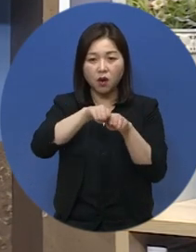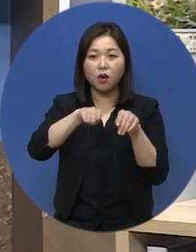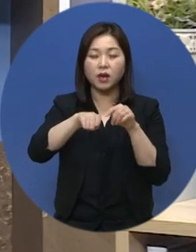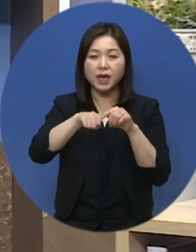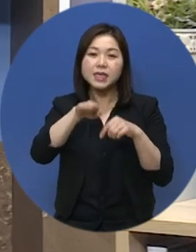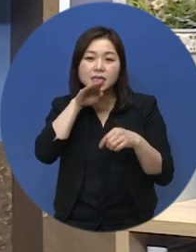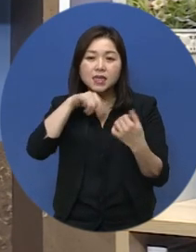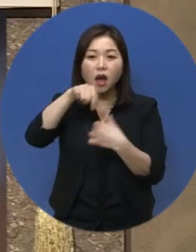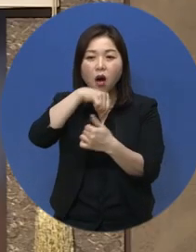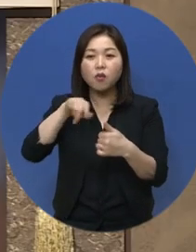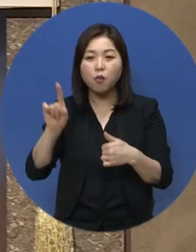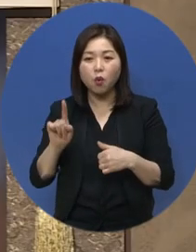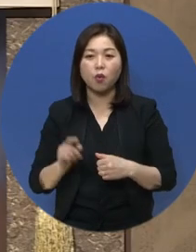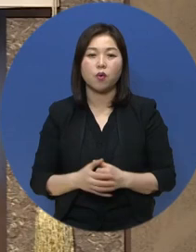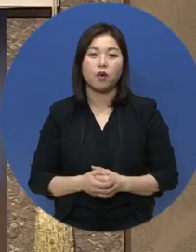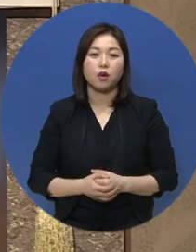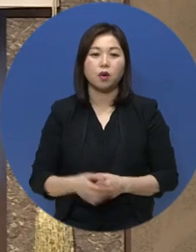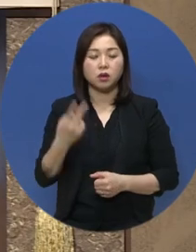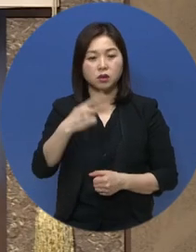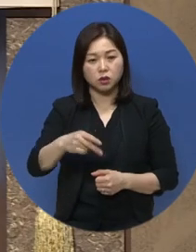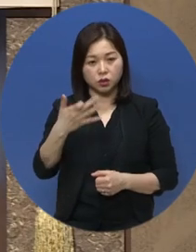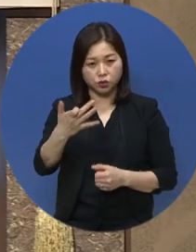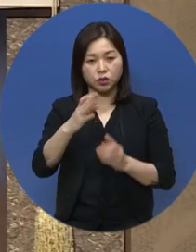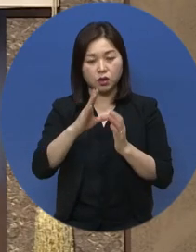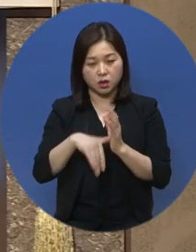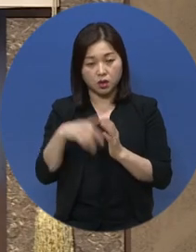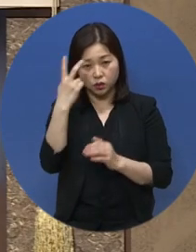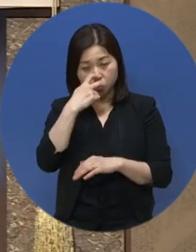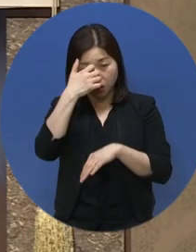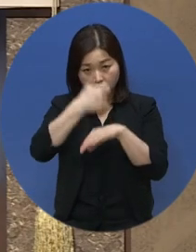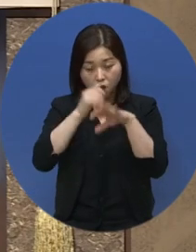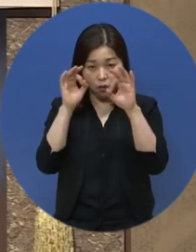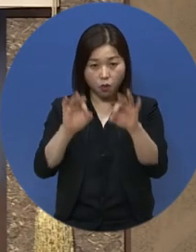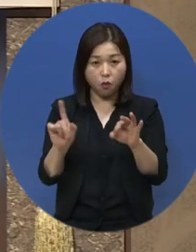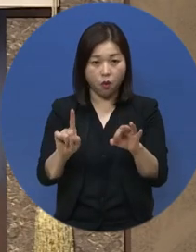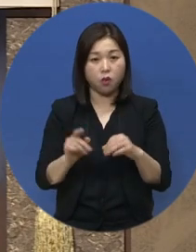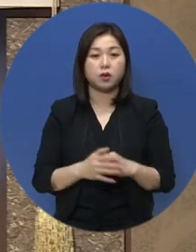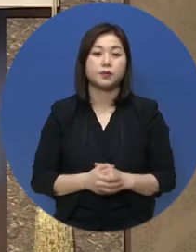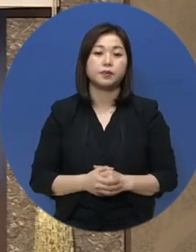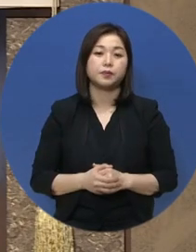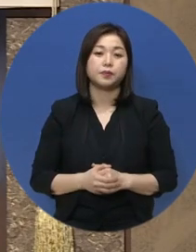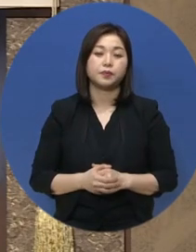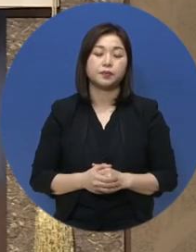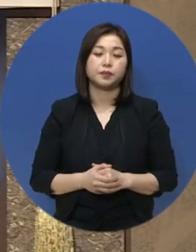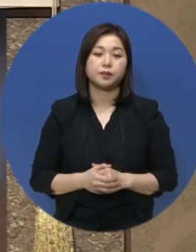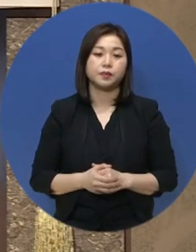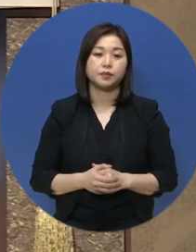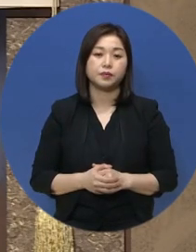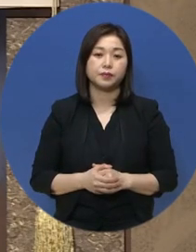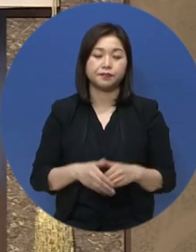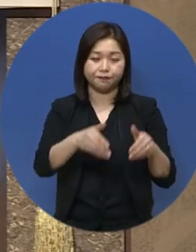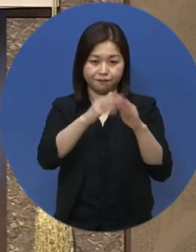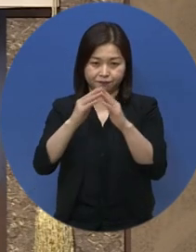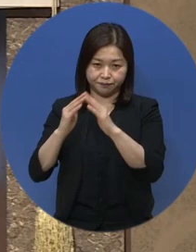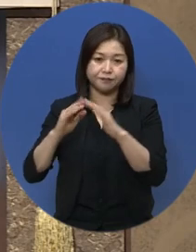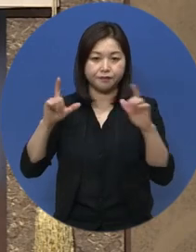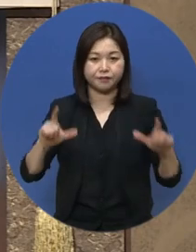정도인가요? 2019년도 실태 조사에 따르면요. 그 네. 기준에 이때 기준에 설치된 지역